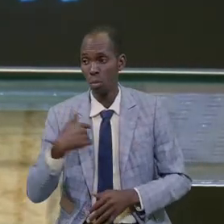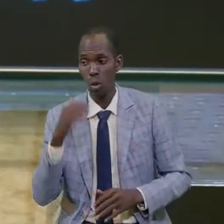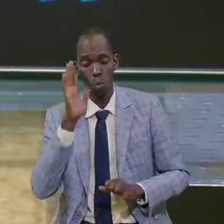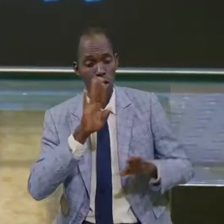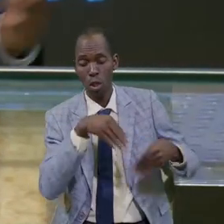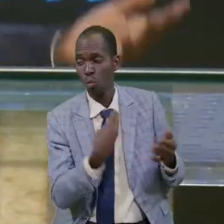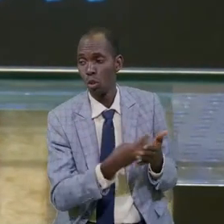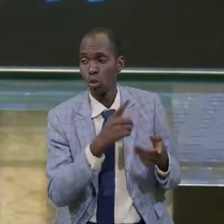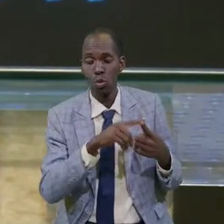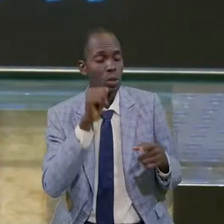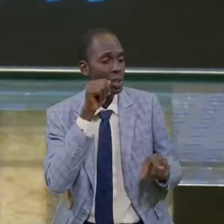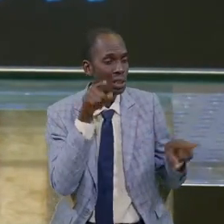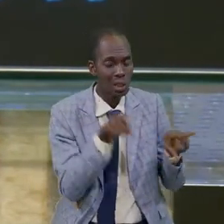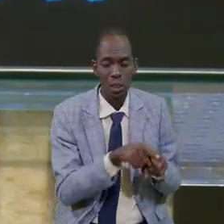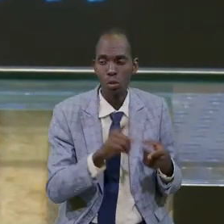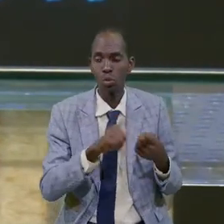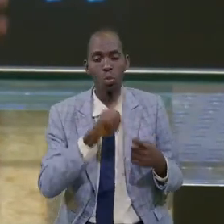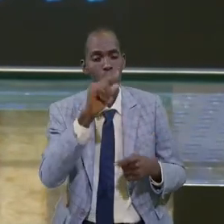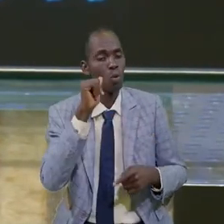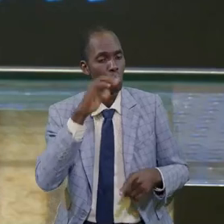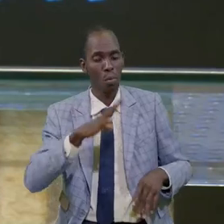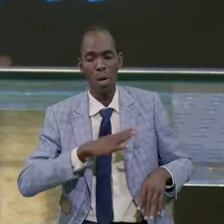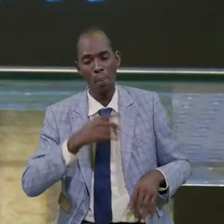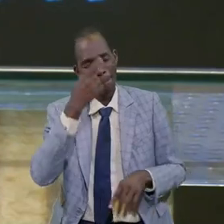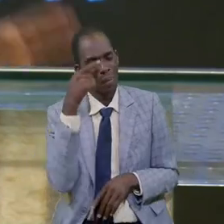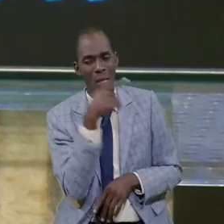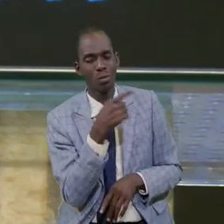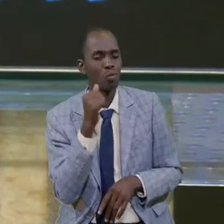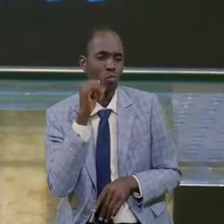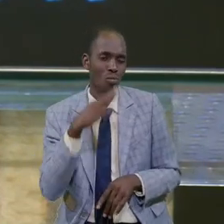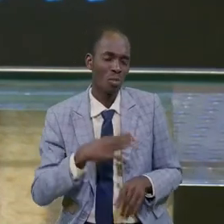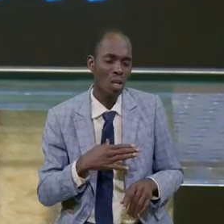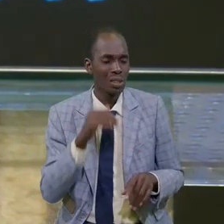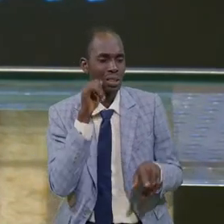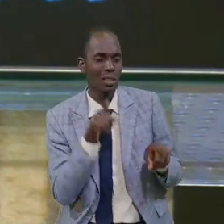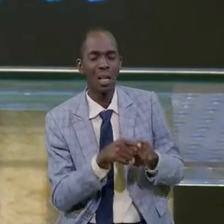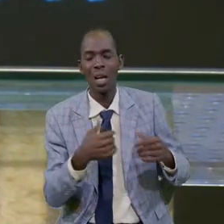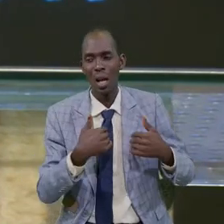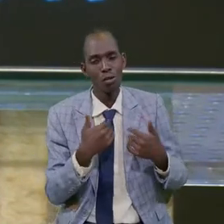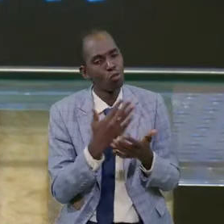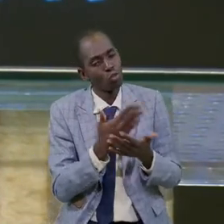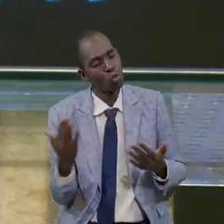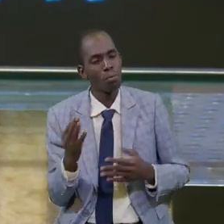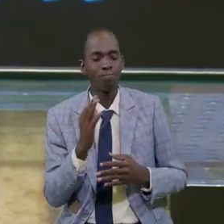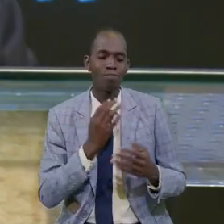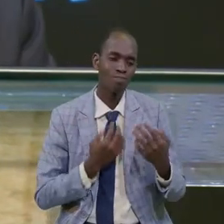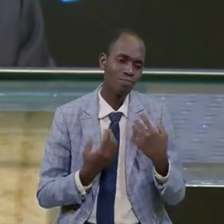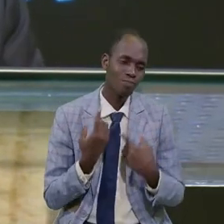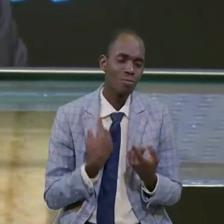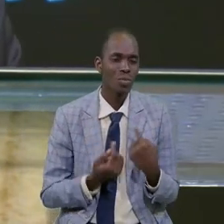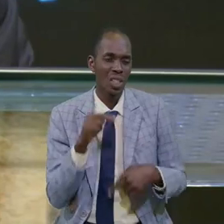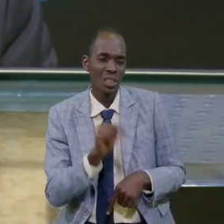donner ceci à telle sœur ou bien à telle madame parce qu'elle a un besoin spécial. Ce que tu fais, c'est